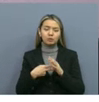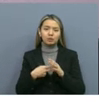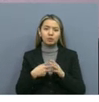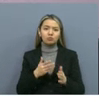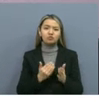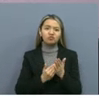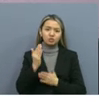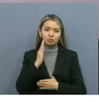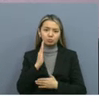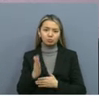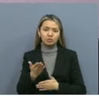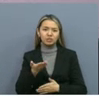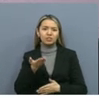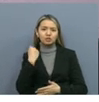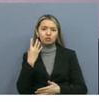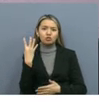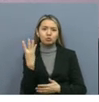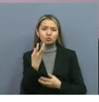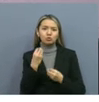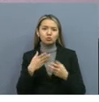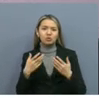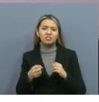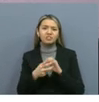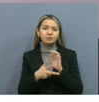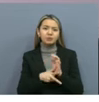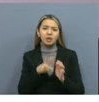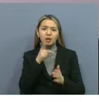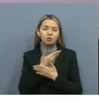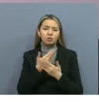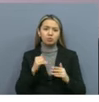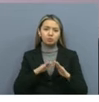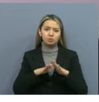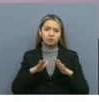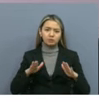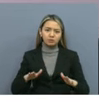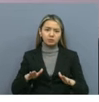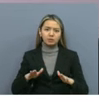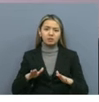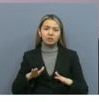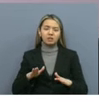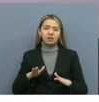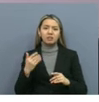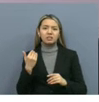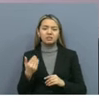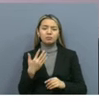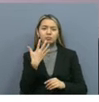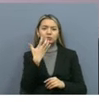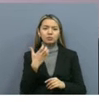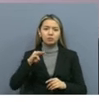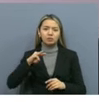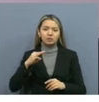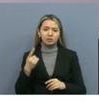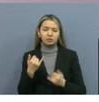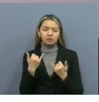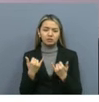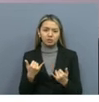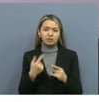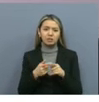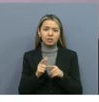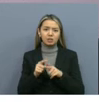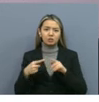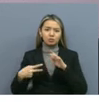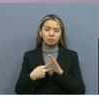өседі. Егер бұрын 4 және одан да көп кәмелетке толмаған балалары бар көпбалалы отбасы, оның 500 теңге алатын болса, бүгінгі күні ол